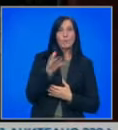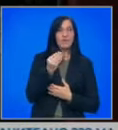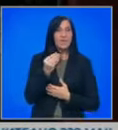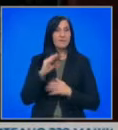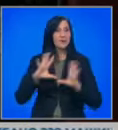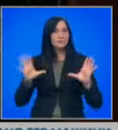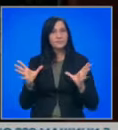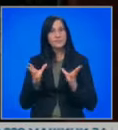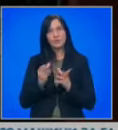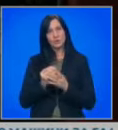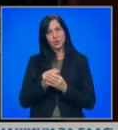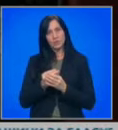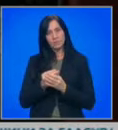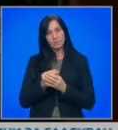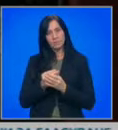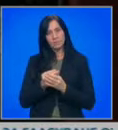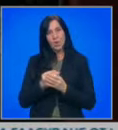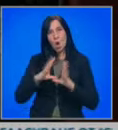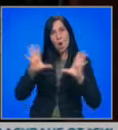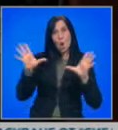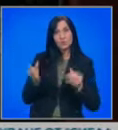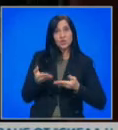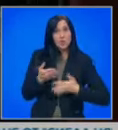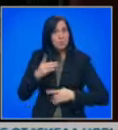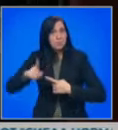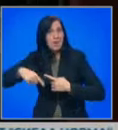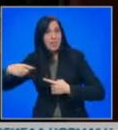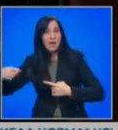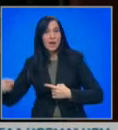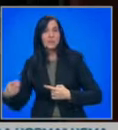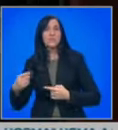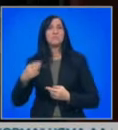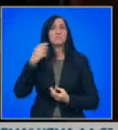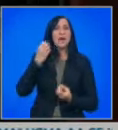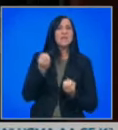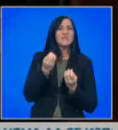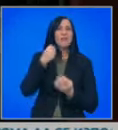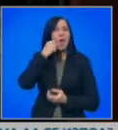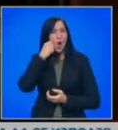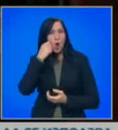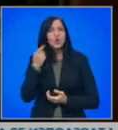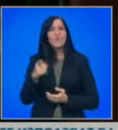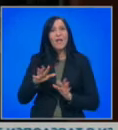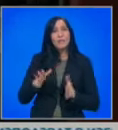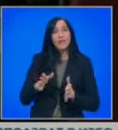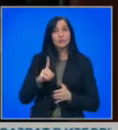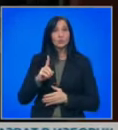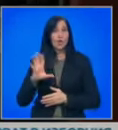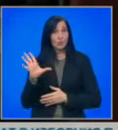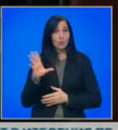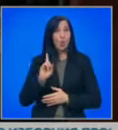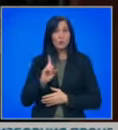сите. Од сите генерации, сите раси, секаде во светот, тоа е едно нешто што сите